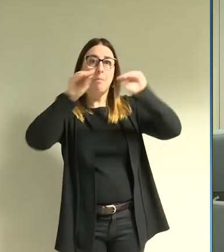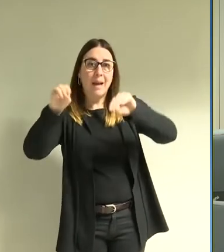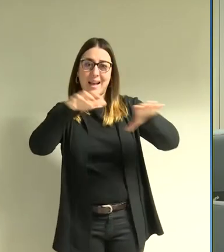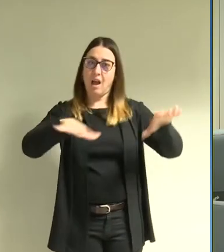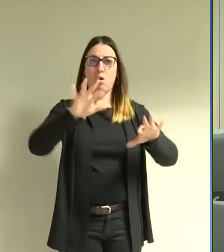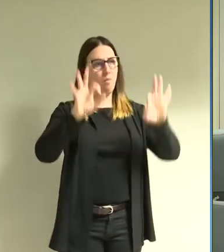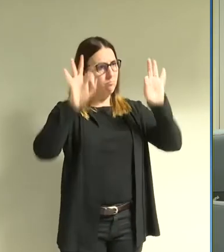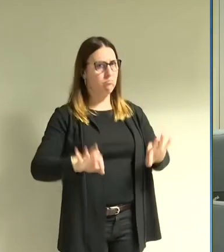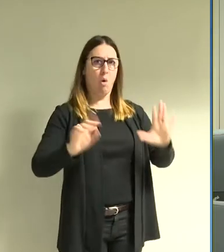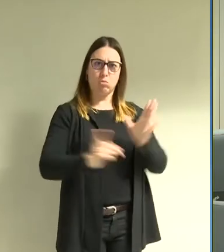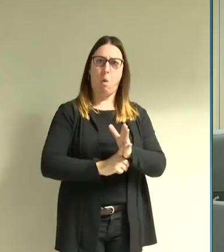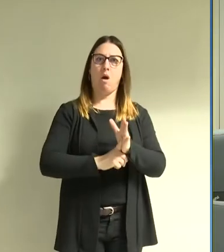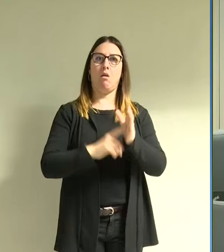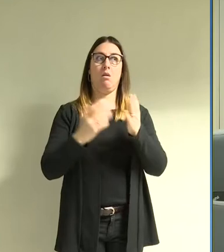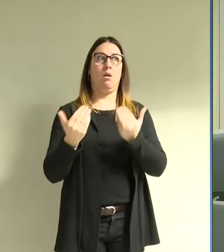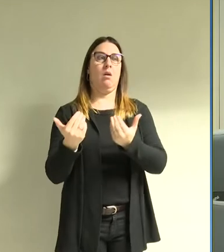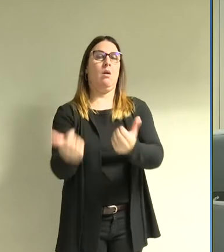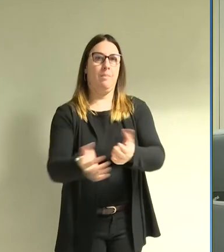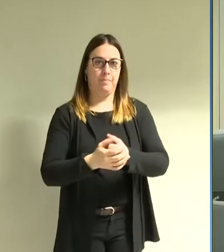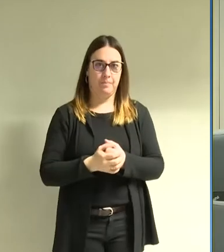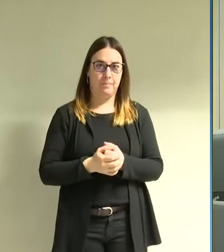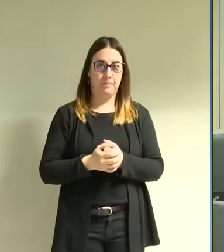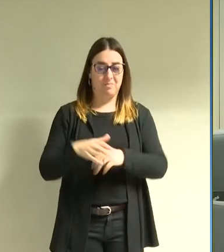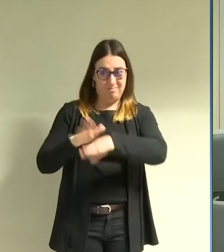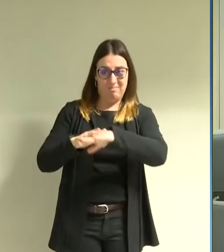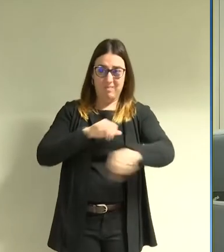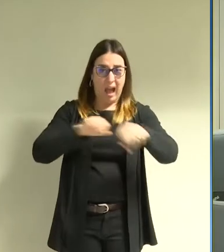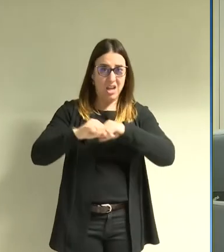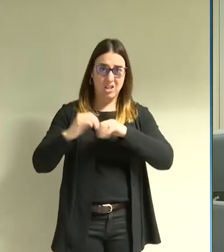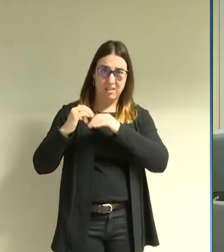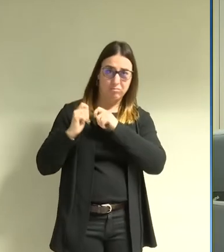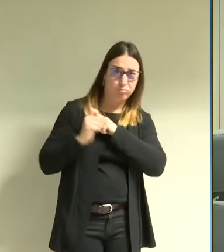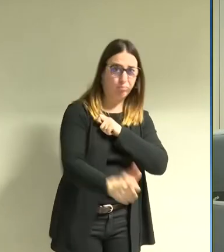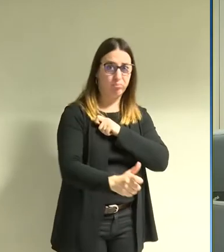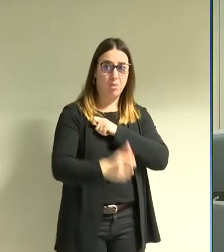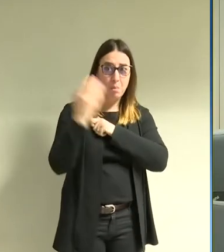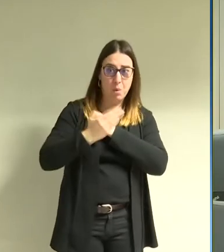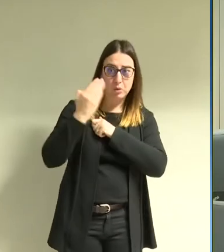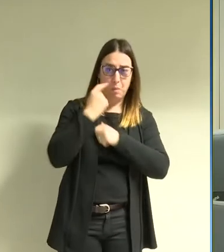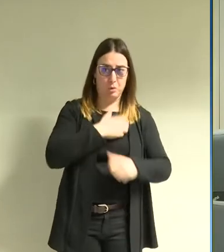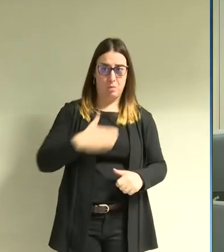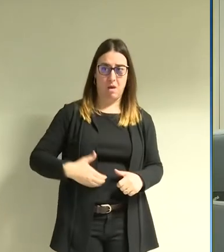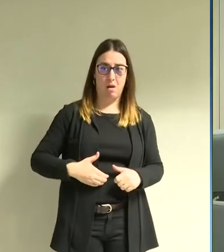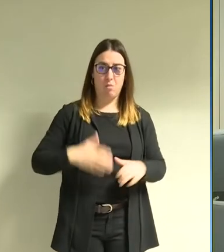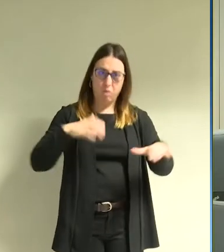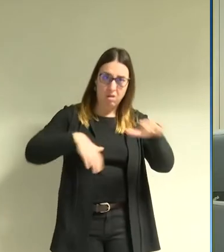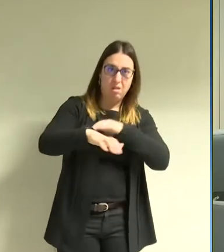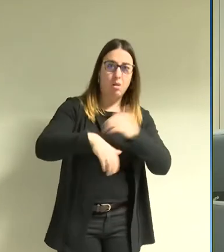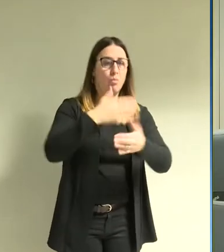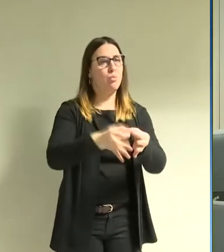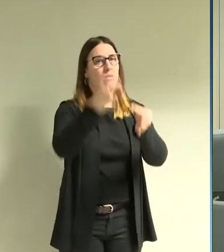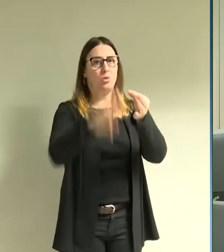quartier je vous ai demandé d'agir au plus vite monsieur le maire afin d'engager donc les moyens nécessaires pour résoudre cette